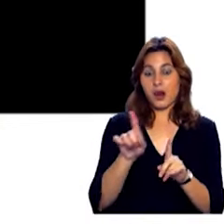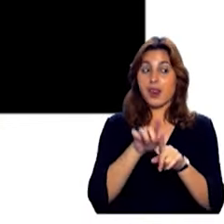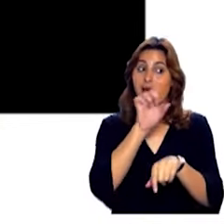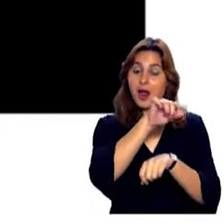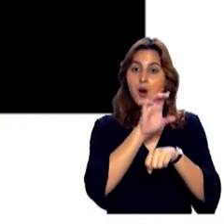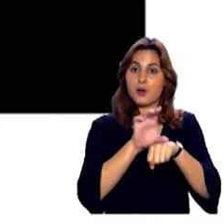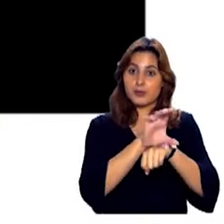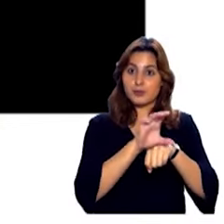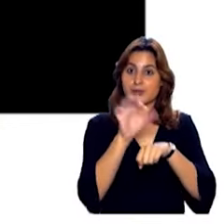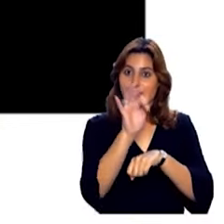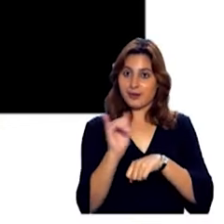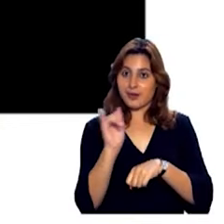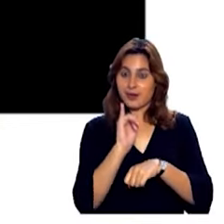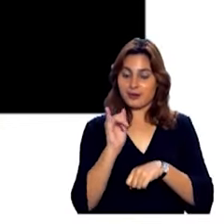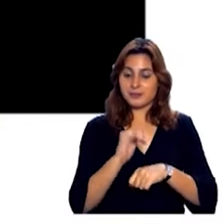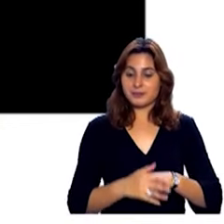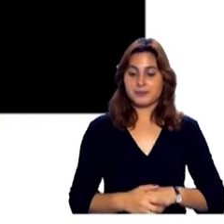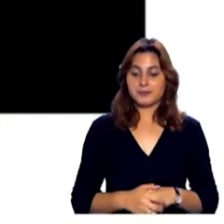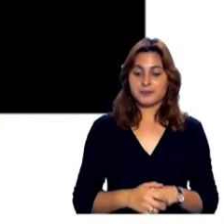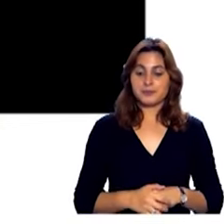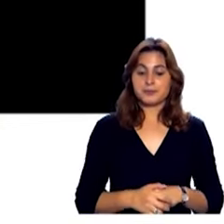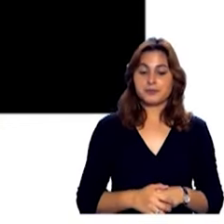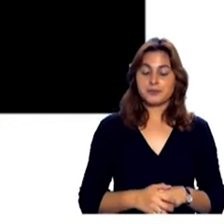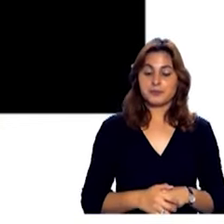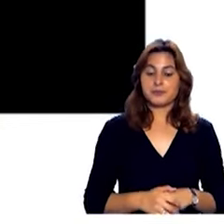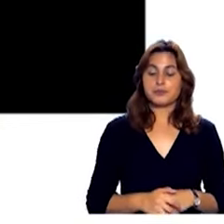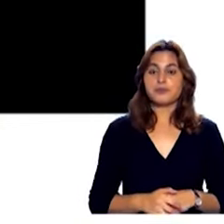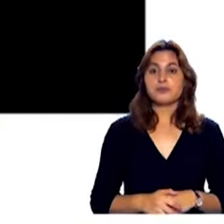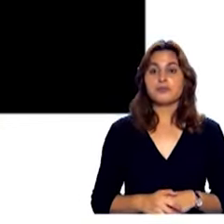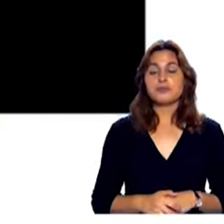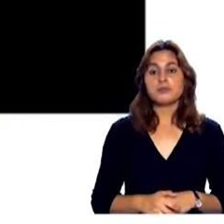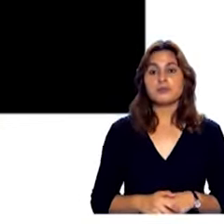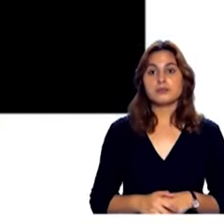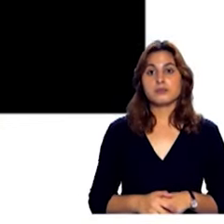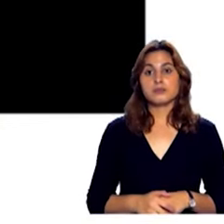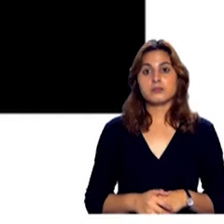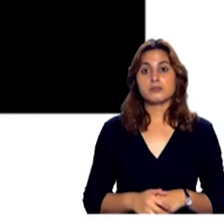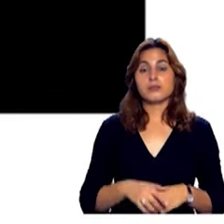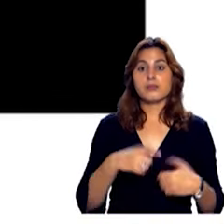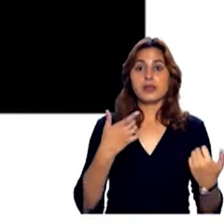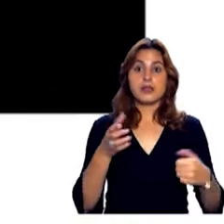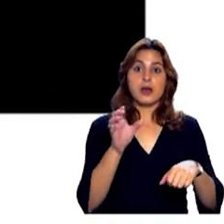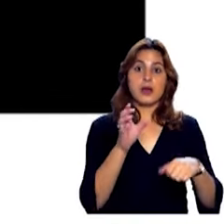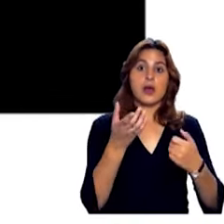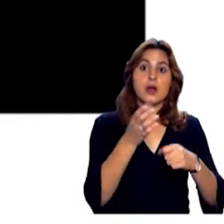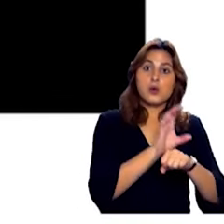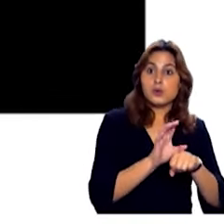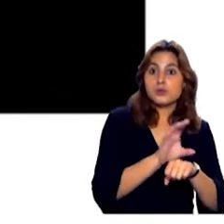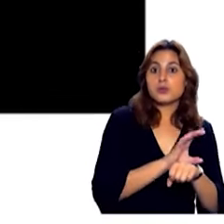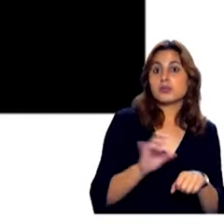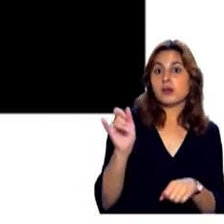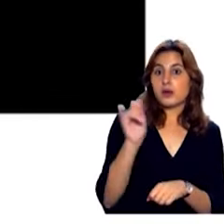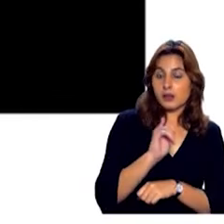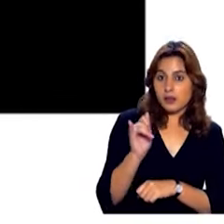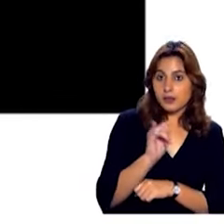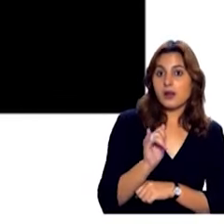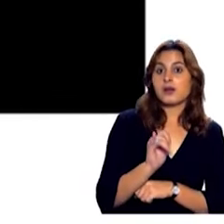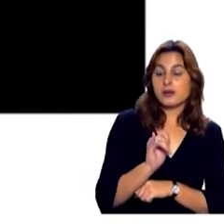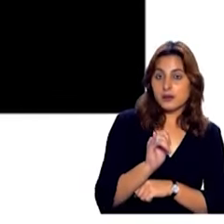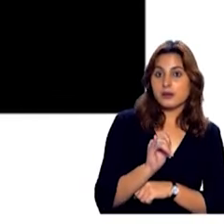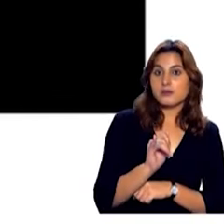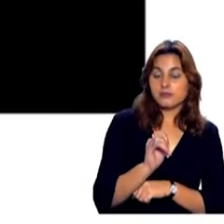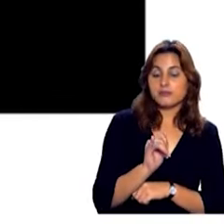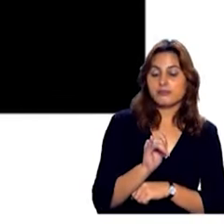italiana SC la costituzione italiana ha D per scontato che esista la corte di cassazione l'articolo